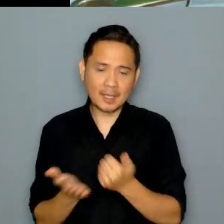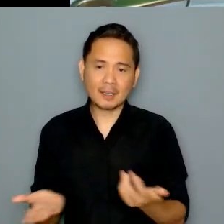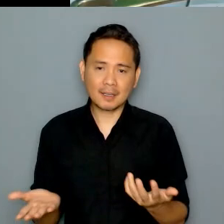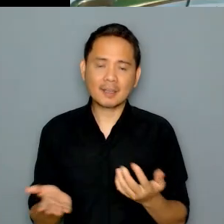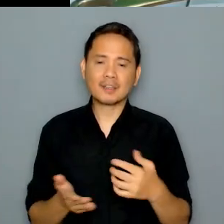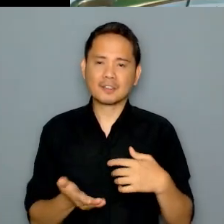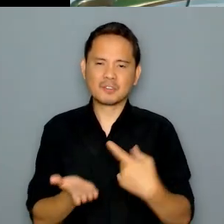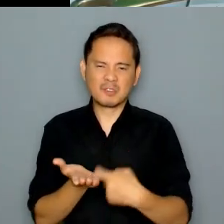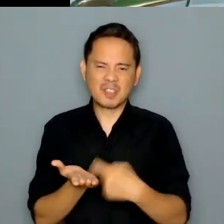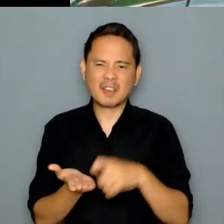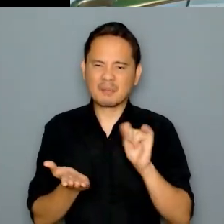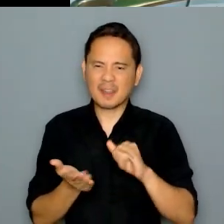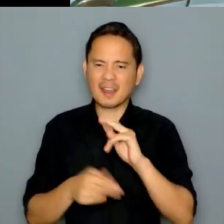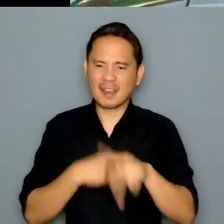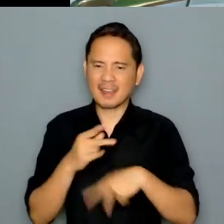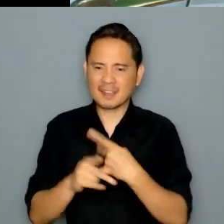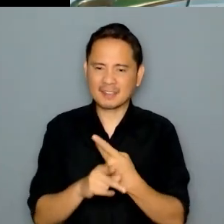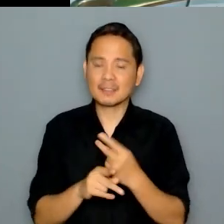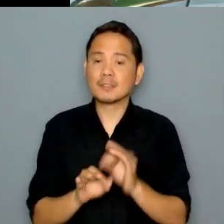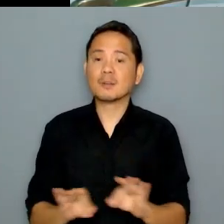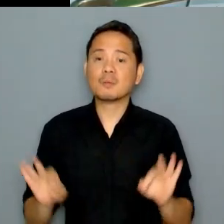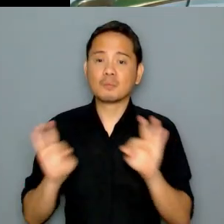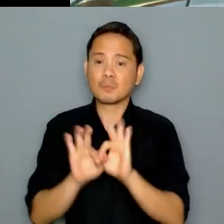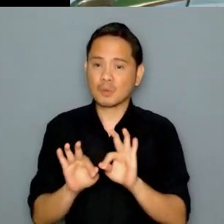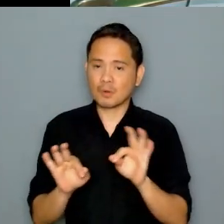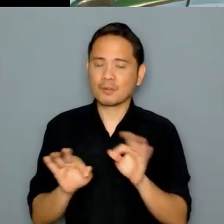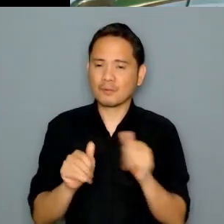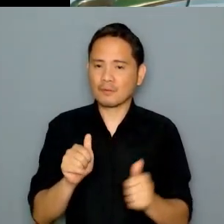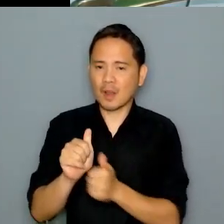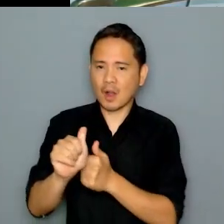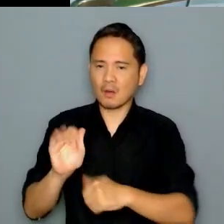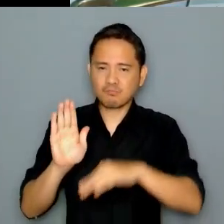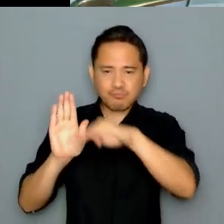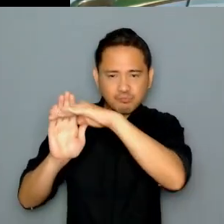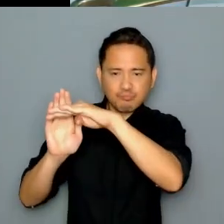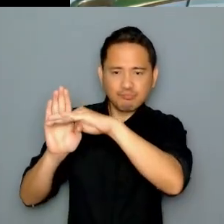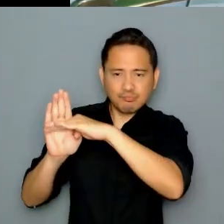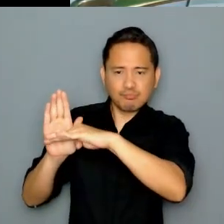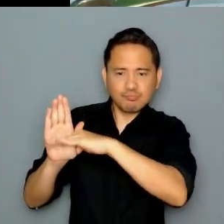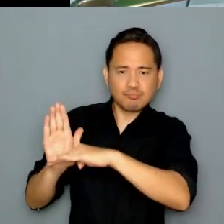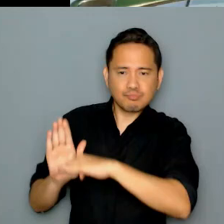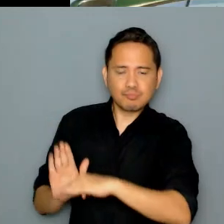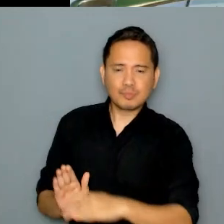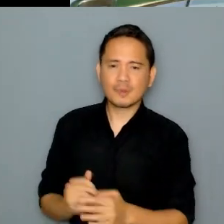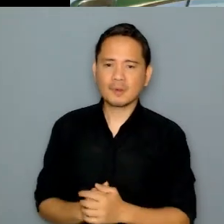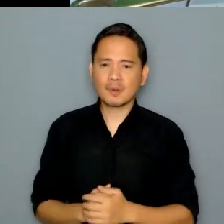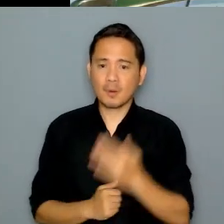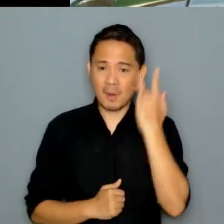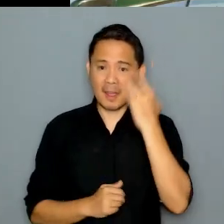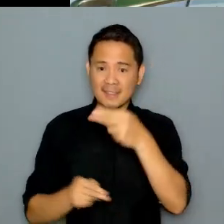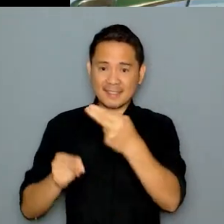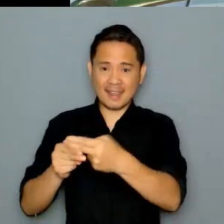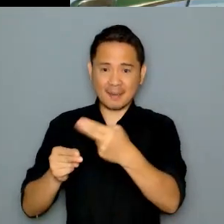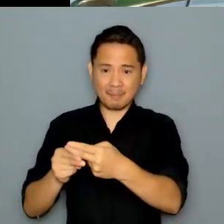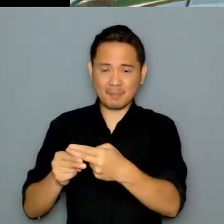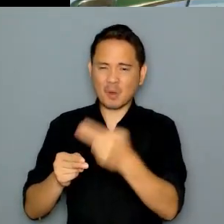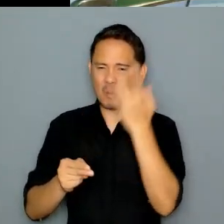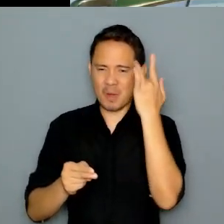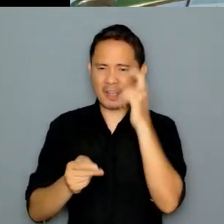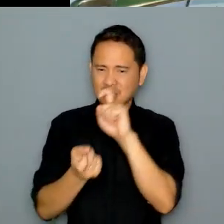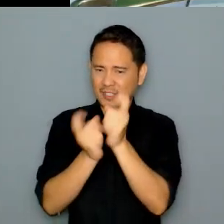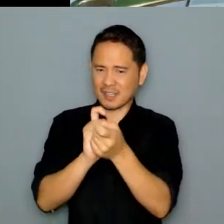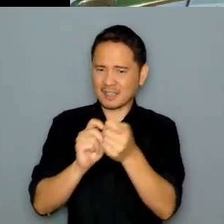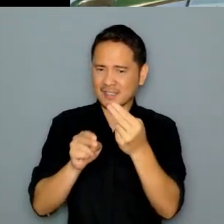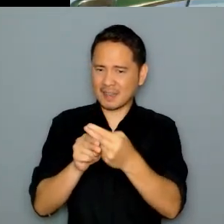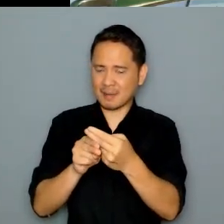shrimp, mga ganyan, kailangan po natin talagang i-follow. Kasi, yun na yung pangalan niya. Bakit babaguhin natin? Kung